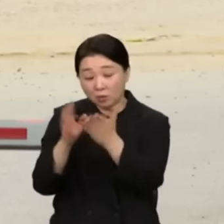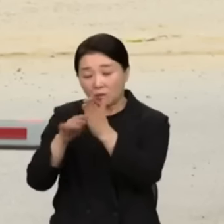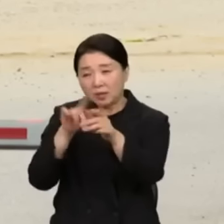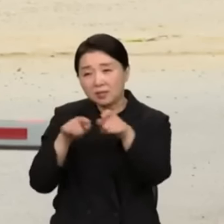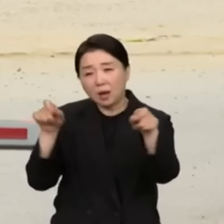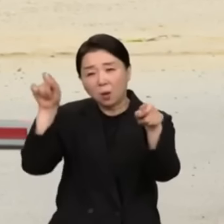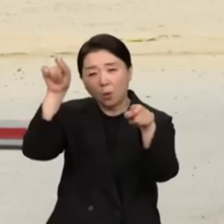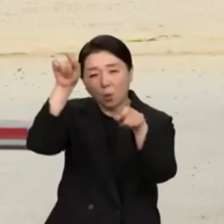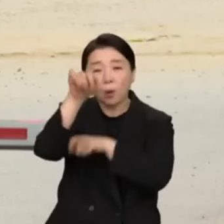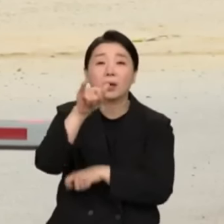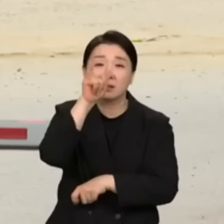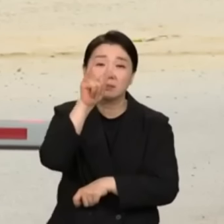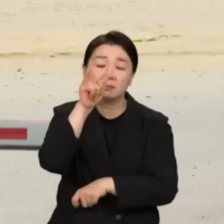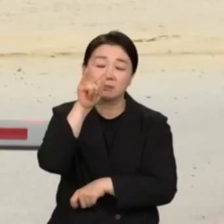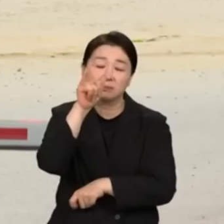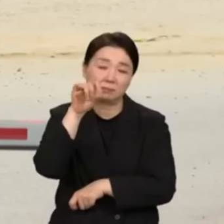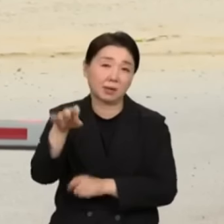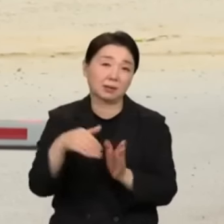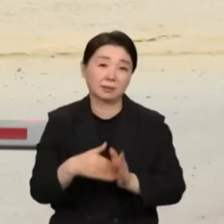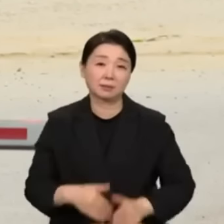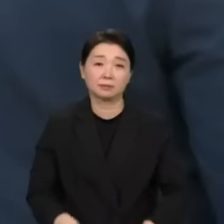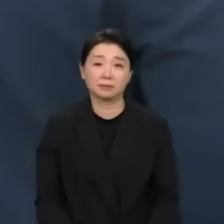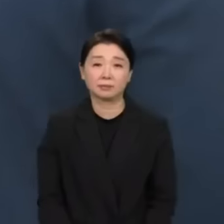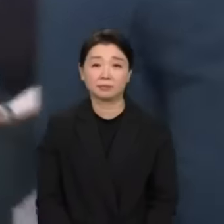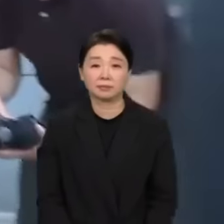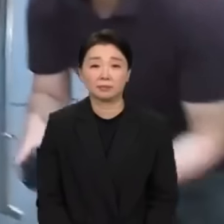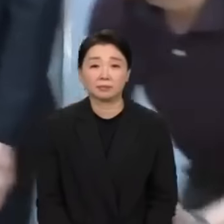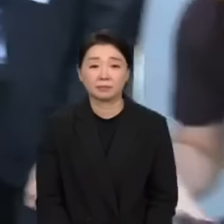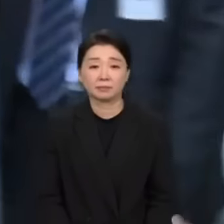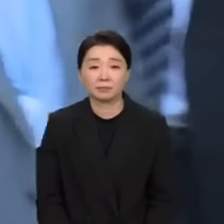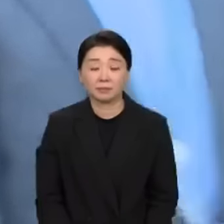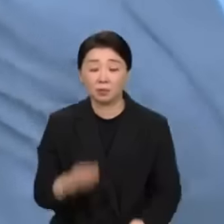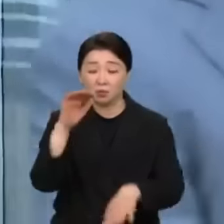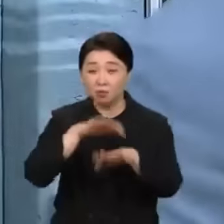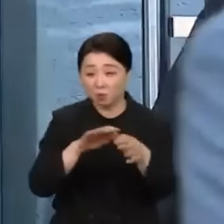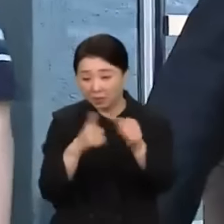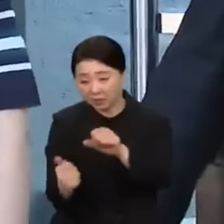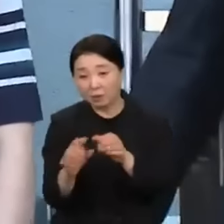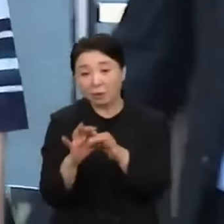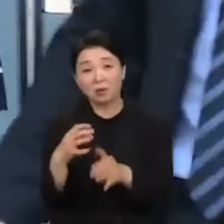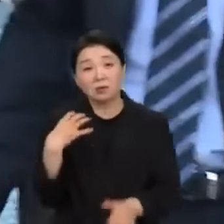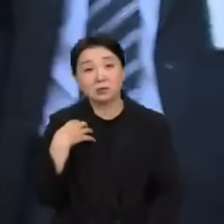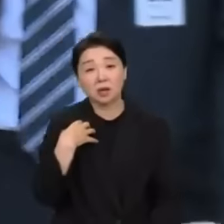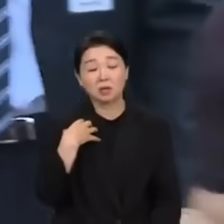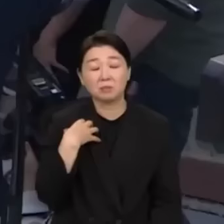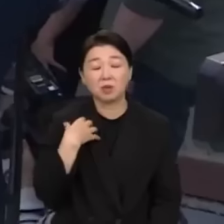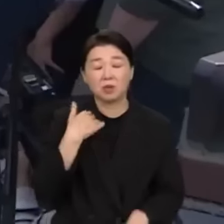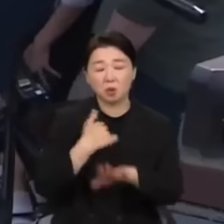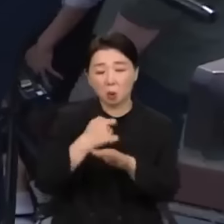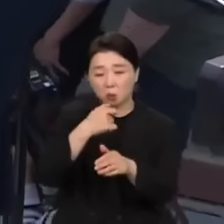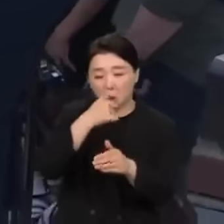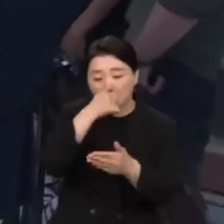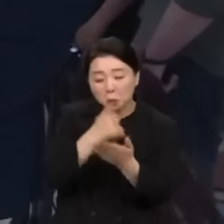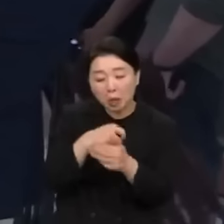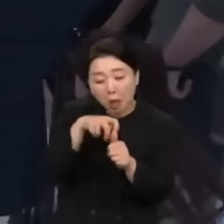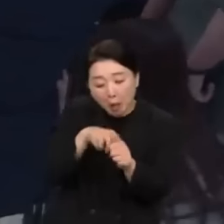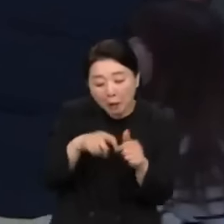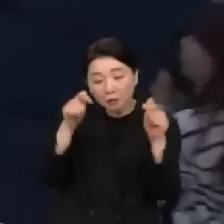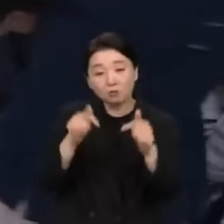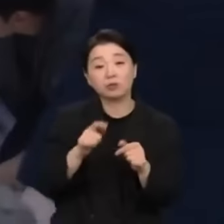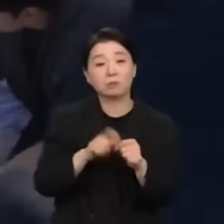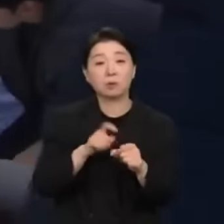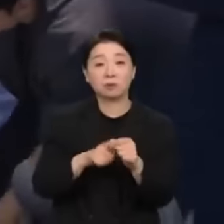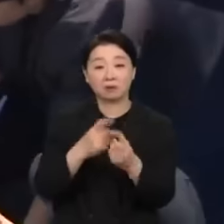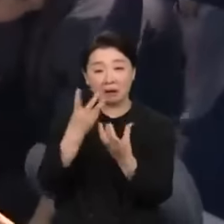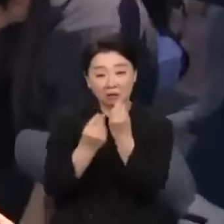오래 걸렸다는 점도 지적한 걸로 알려졌습니다. 훈련병 사망 관련 책임을 줄이려는 취지로 보입니다. 소명을